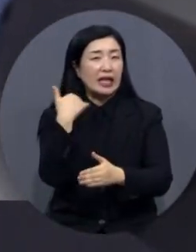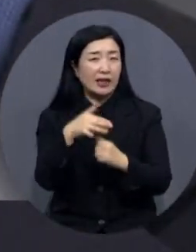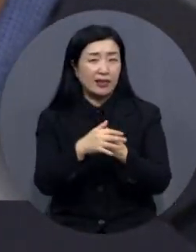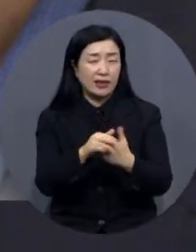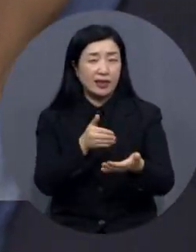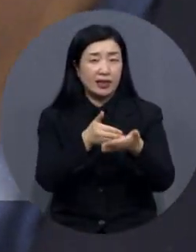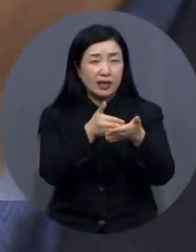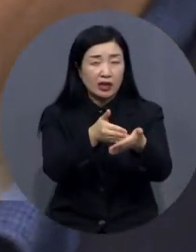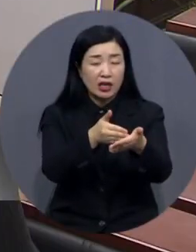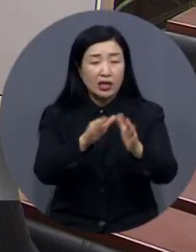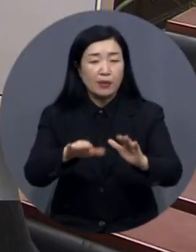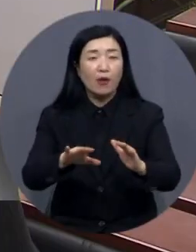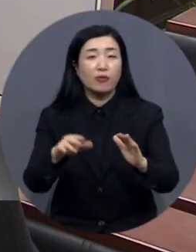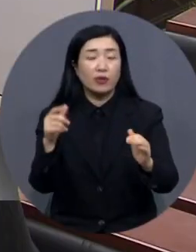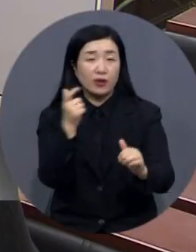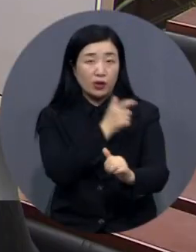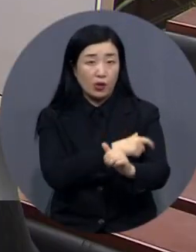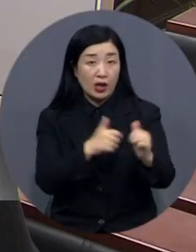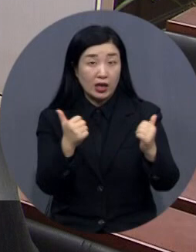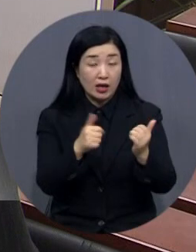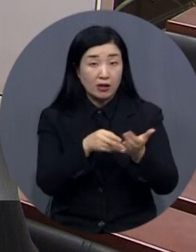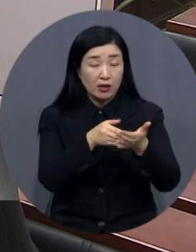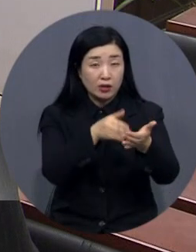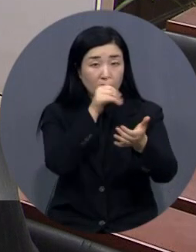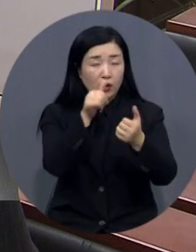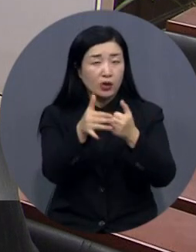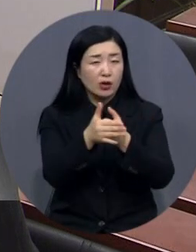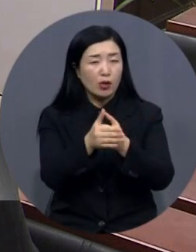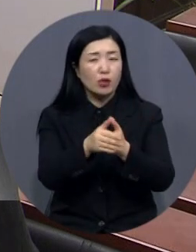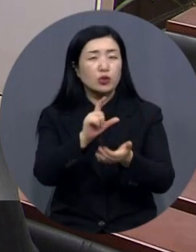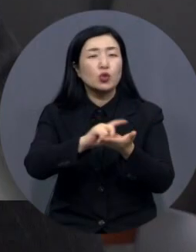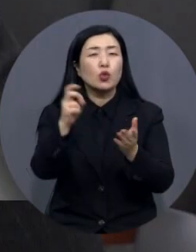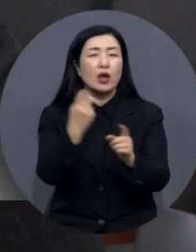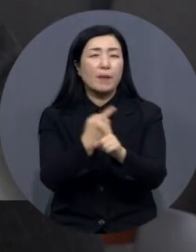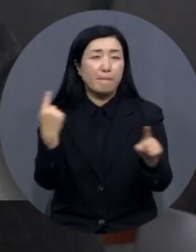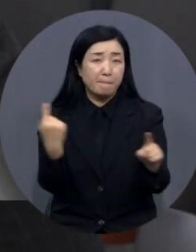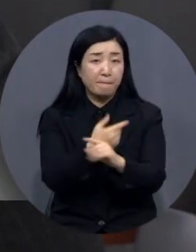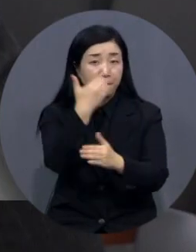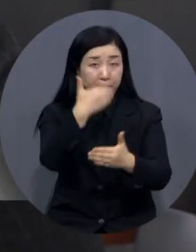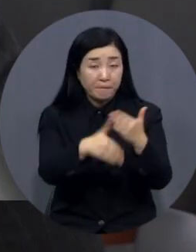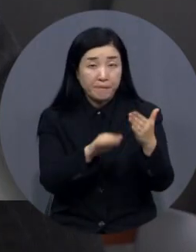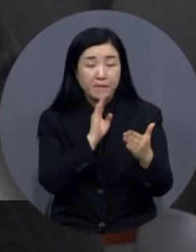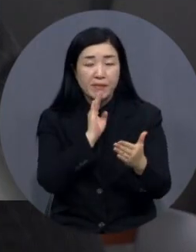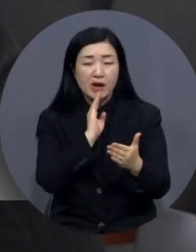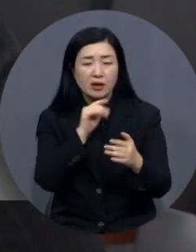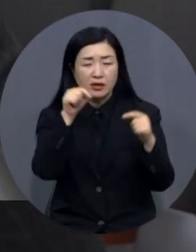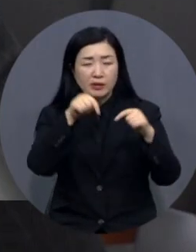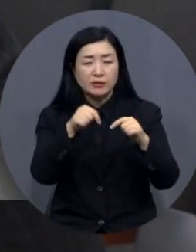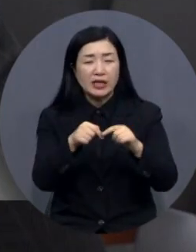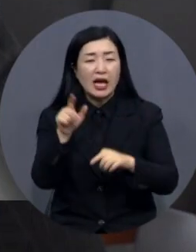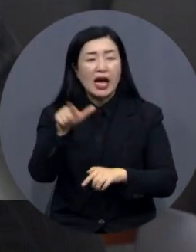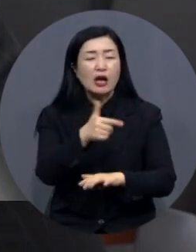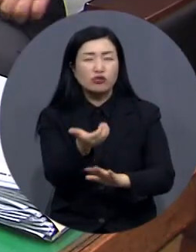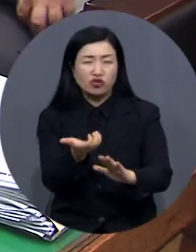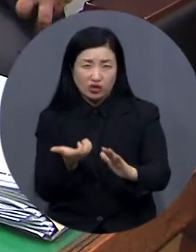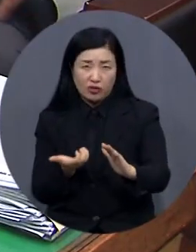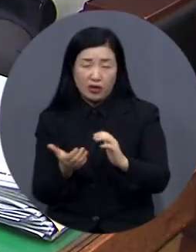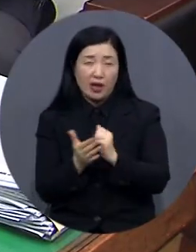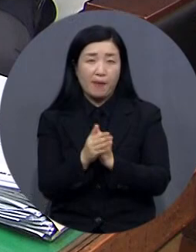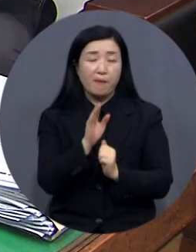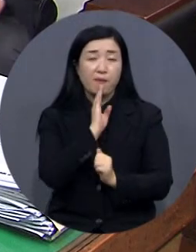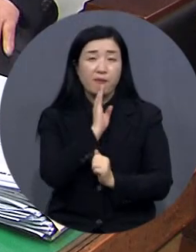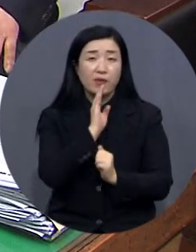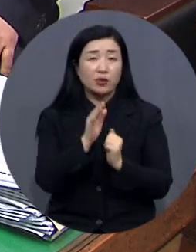이번 회기 의사 일정에는 4.3 평화재단 조례를 제외시켰지만 조례 심사를 하루 앞두고